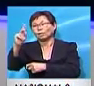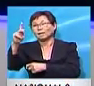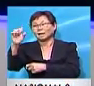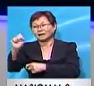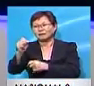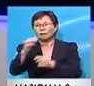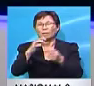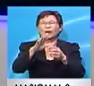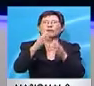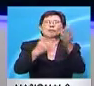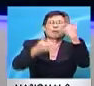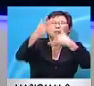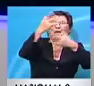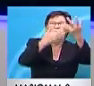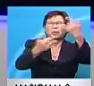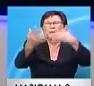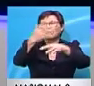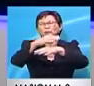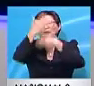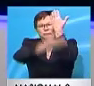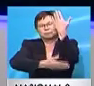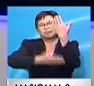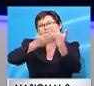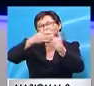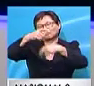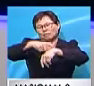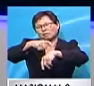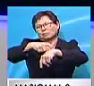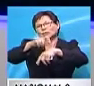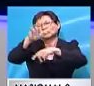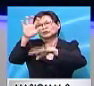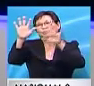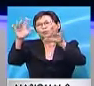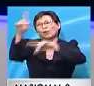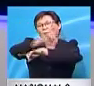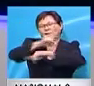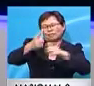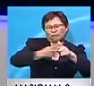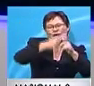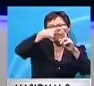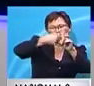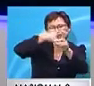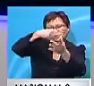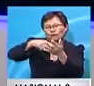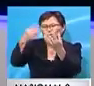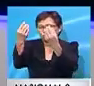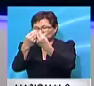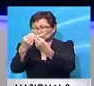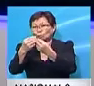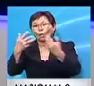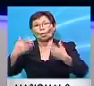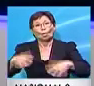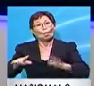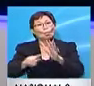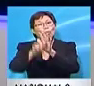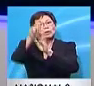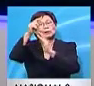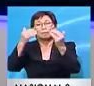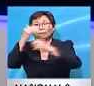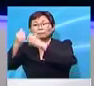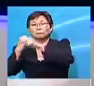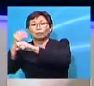melibatkan hutan dan belukar dicatat di seluruh negara dalam tempoh 10 hari pertama bulan ini. Jumlah itu agak tinggi berbanding tahun